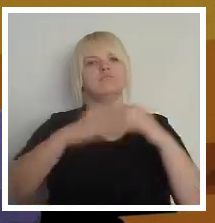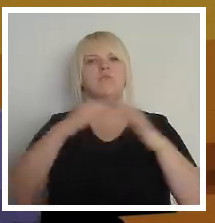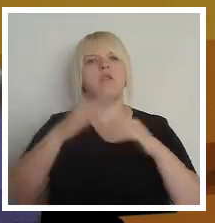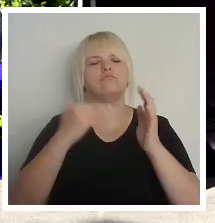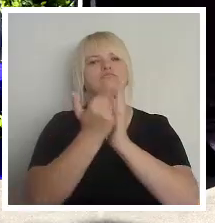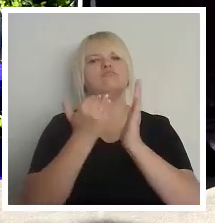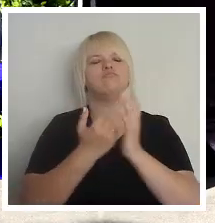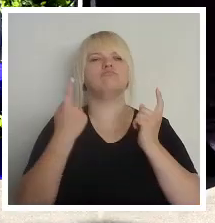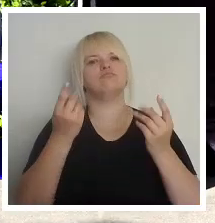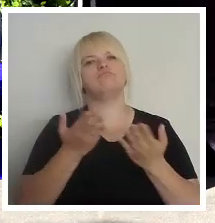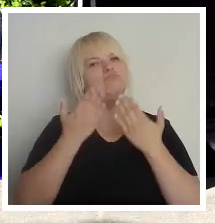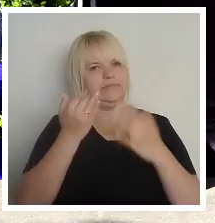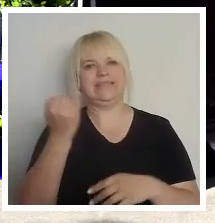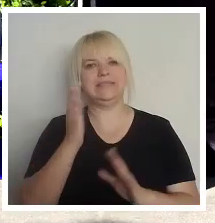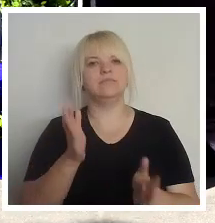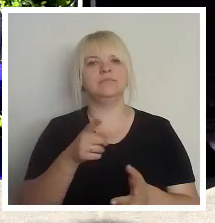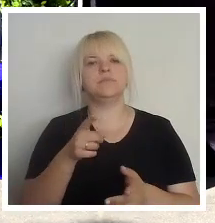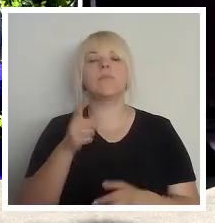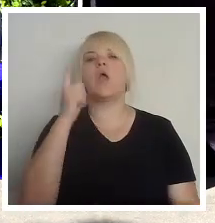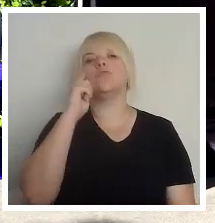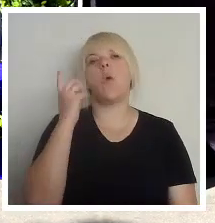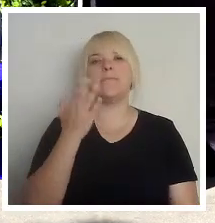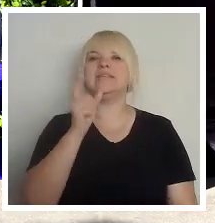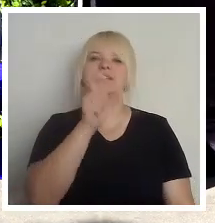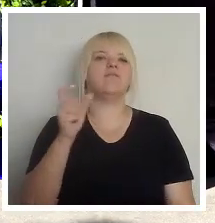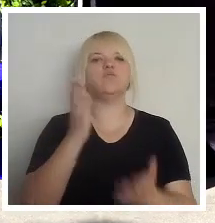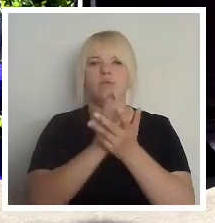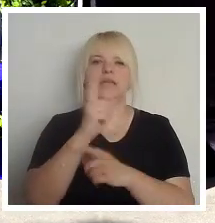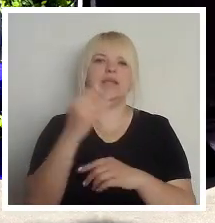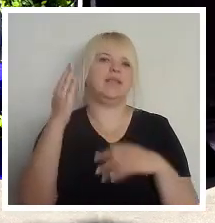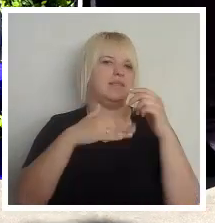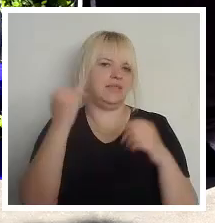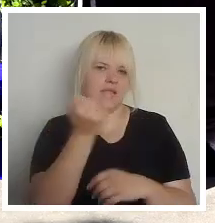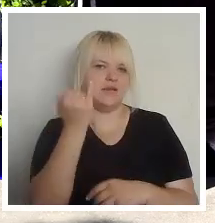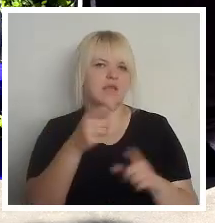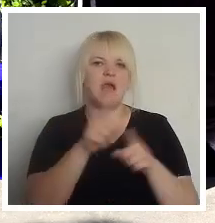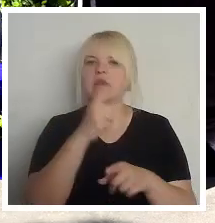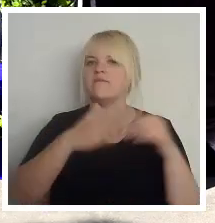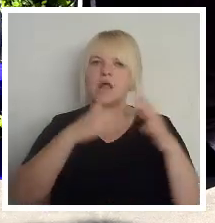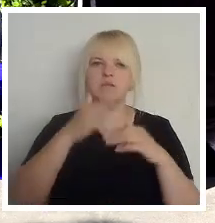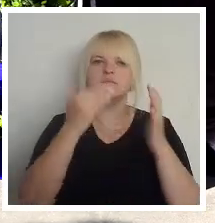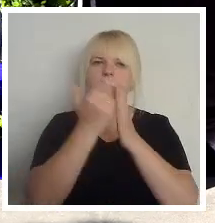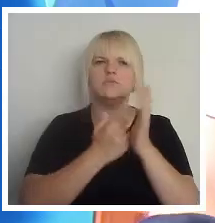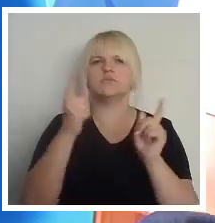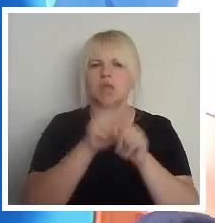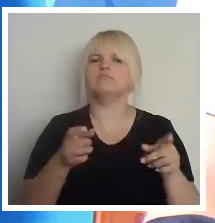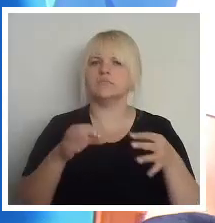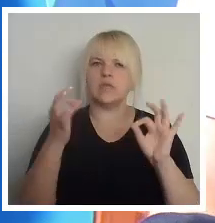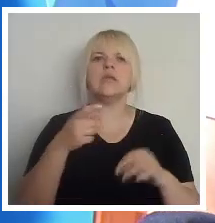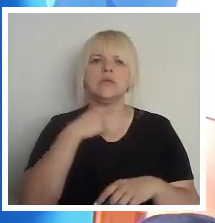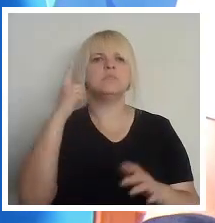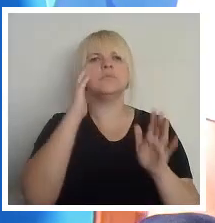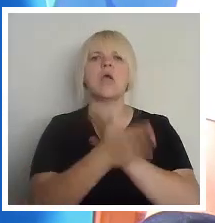saturs. Ne, es domāju, ka cilvēks noteikti interesē, viņiem ir svarīgs kvalitatīvs saturs, viņi grib saprast to, kas